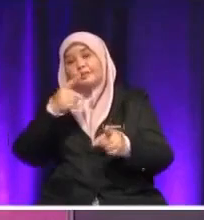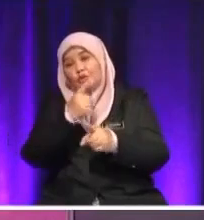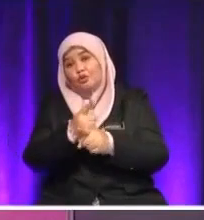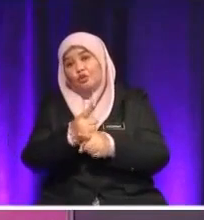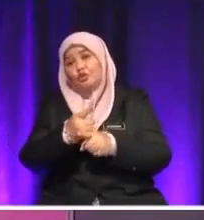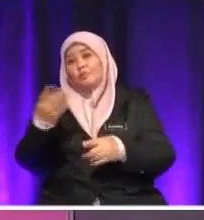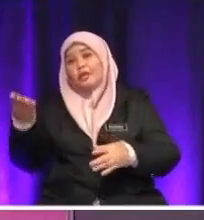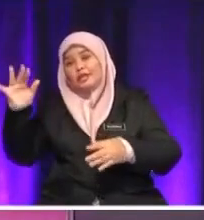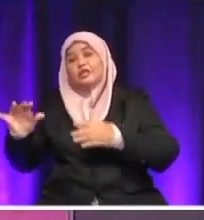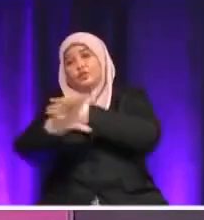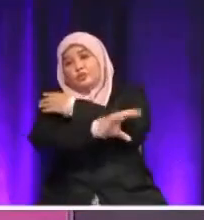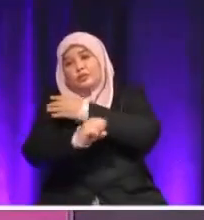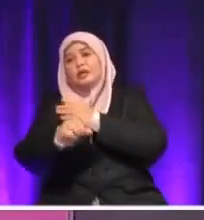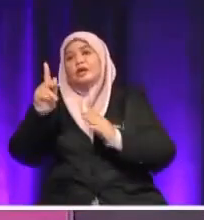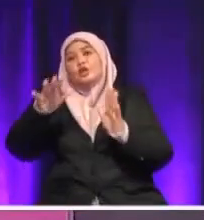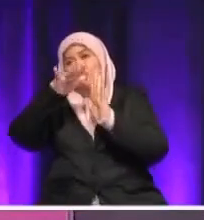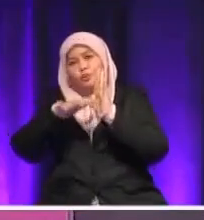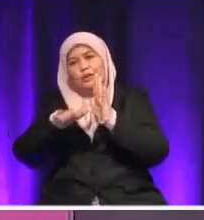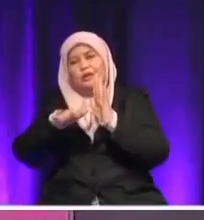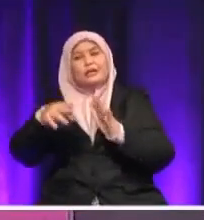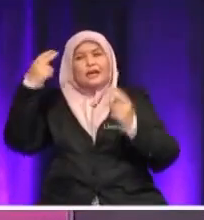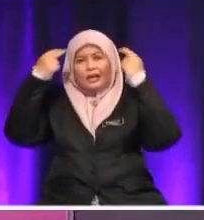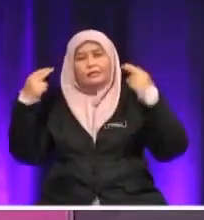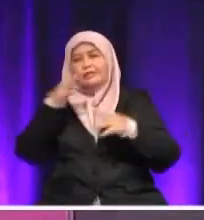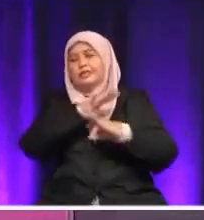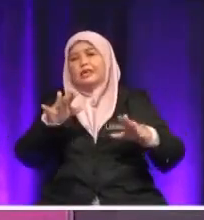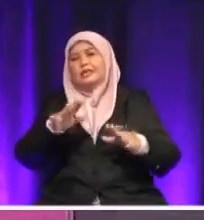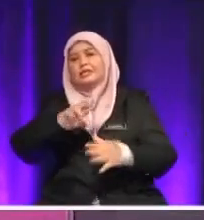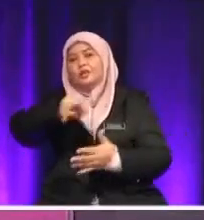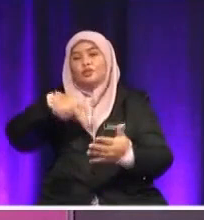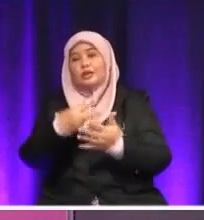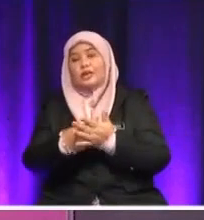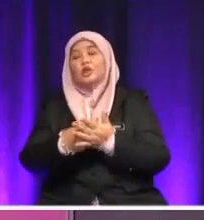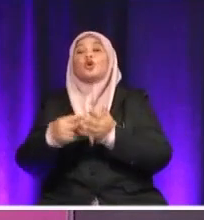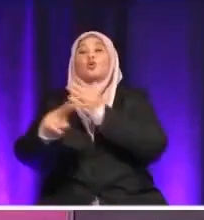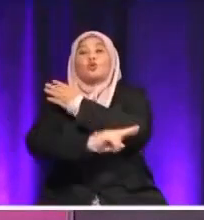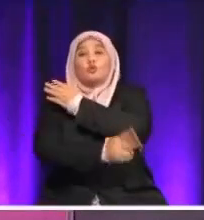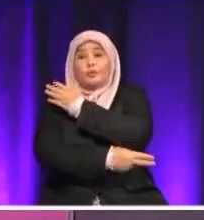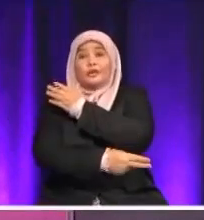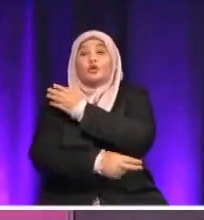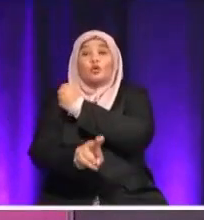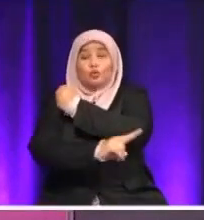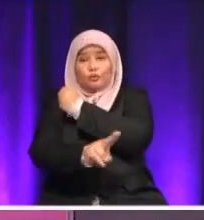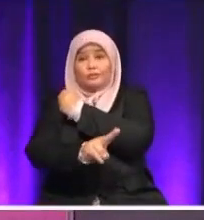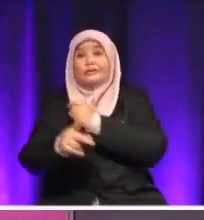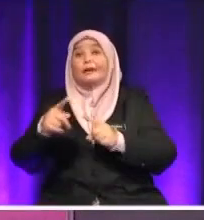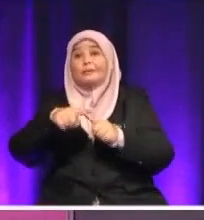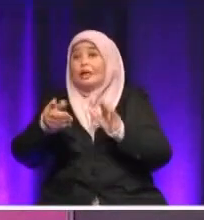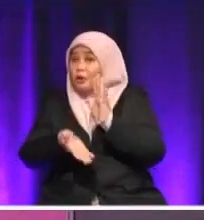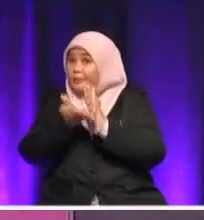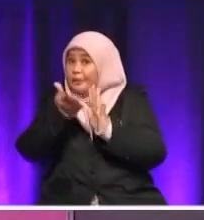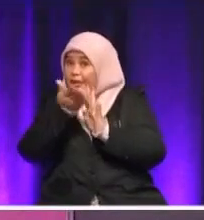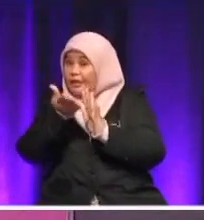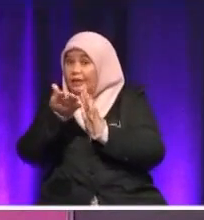Kalau kurang, maka hakim tak akan jatuhkan hukuman hudud. Tapi kalau lebih daripada 1.06 gram, maka hakim akan